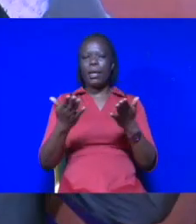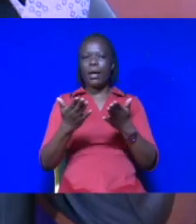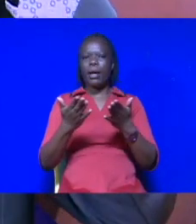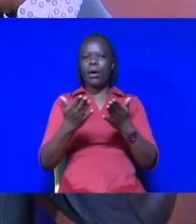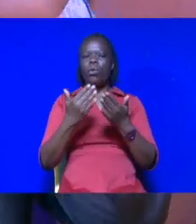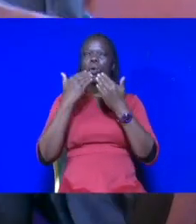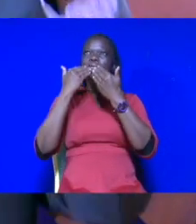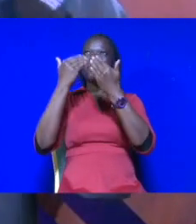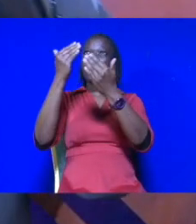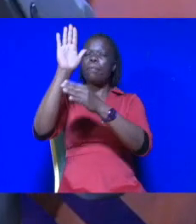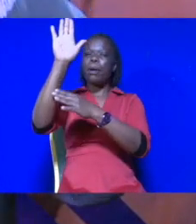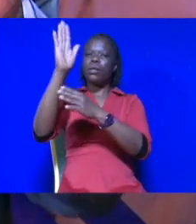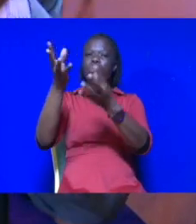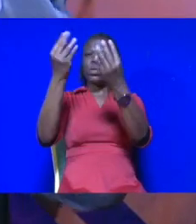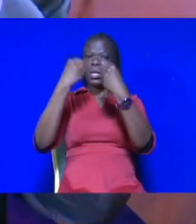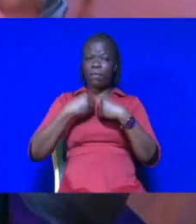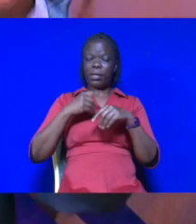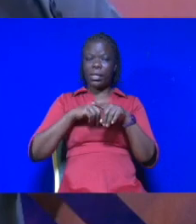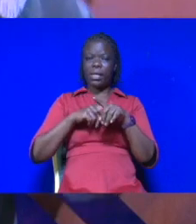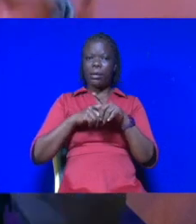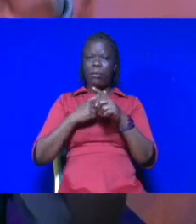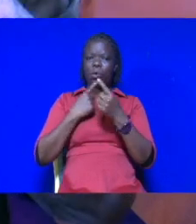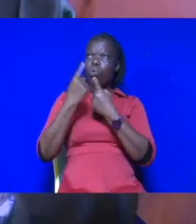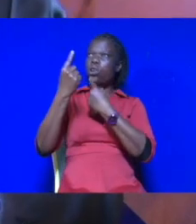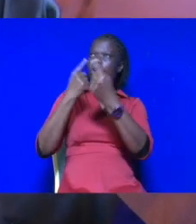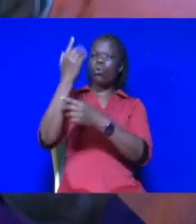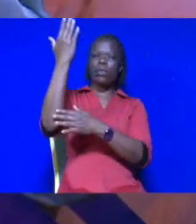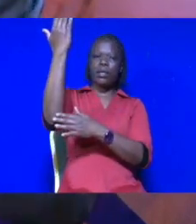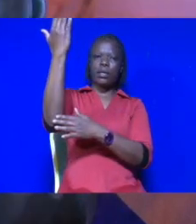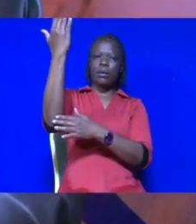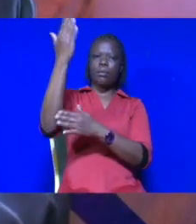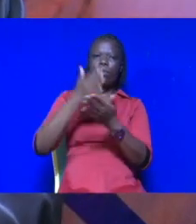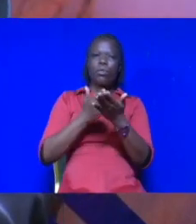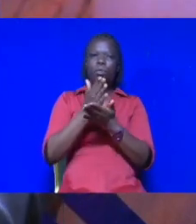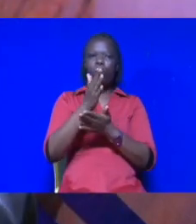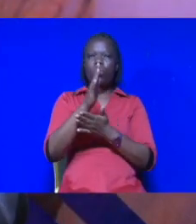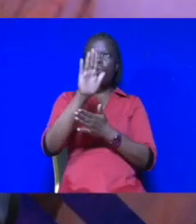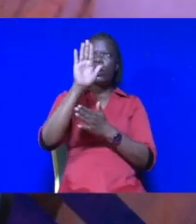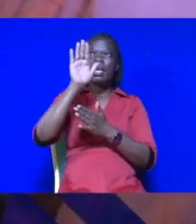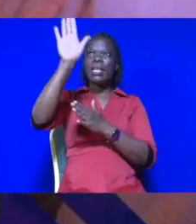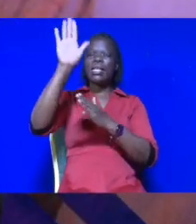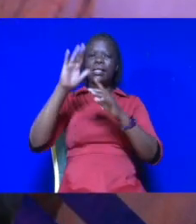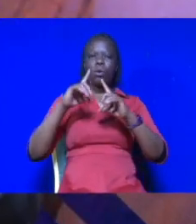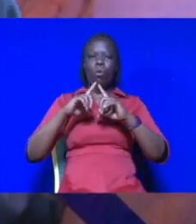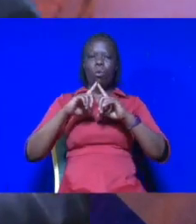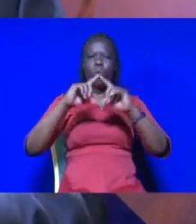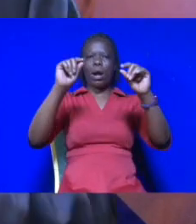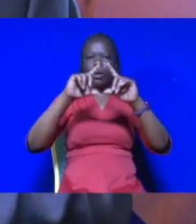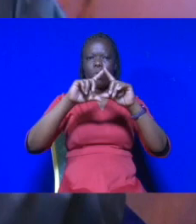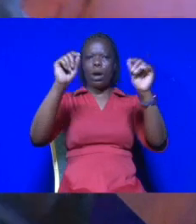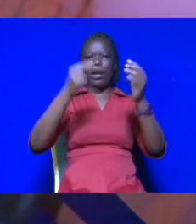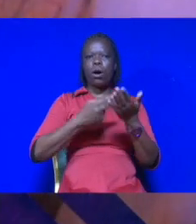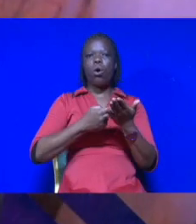Tunashukuru kwamba umetupatia nafasi tuje tuongee na Mungu kupitia neno lake